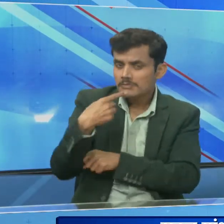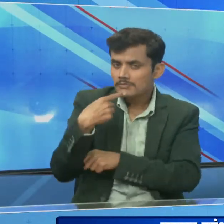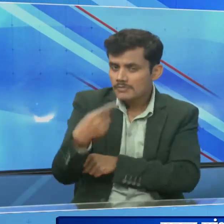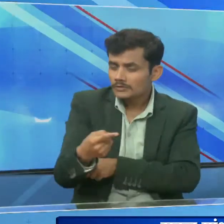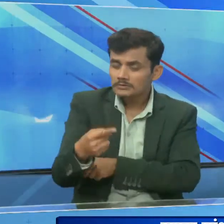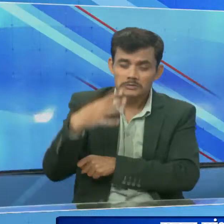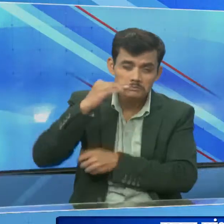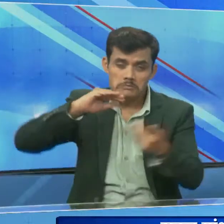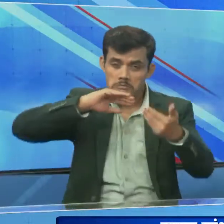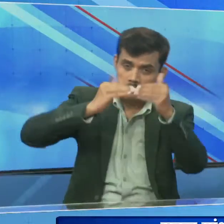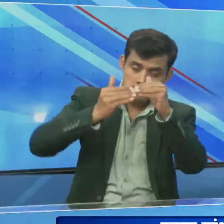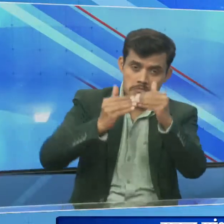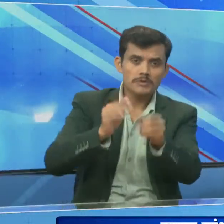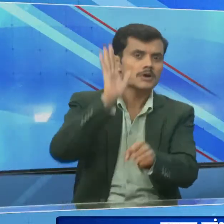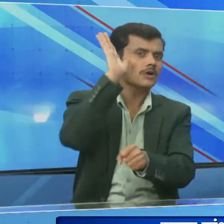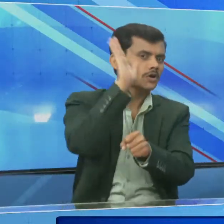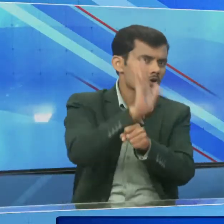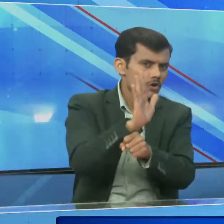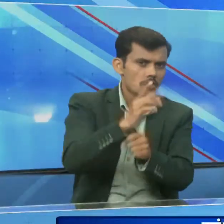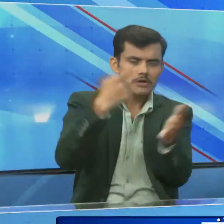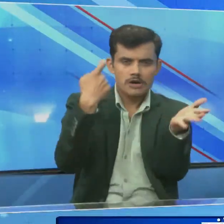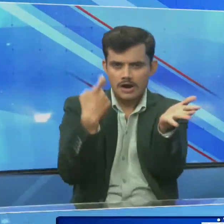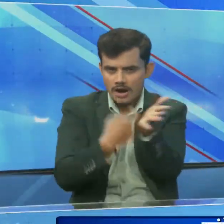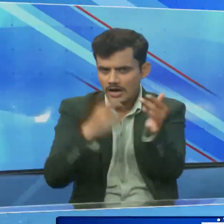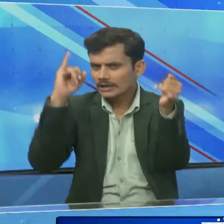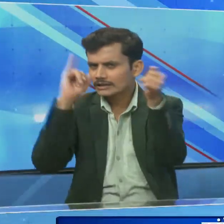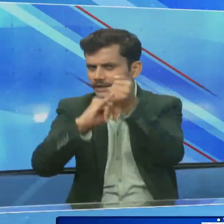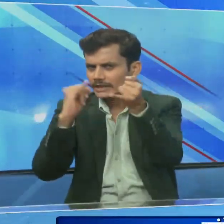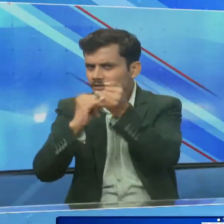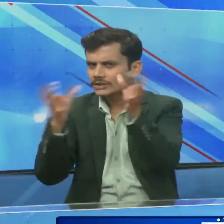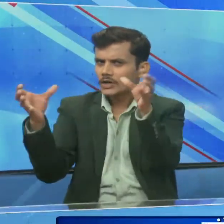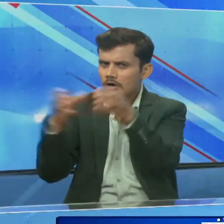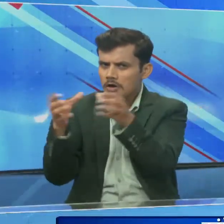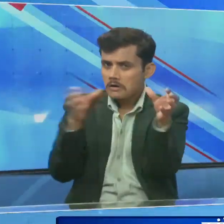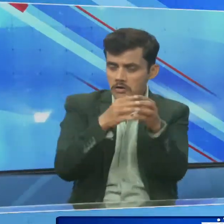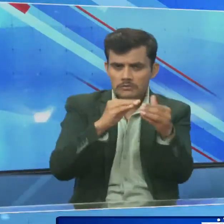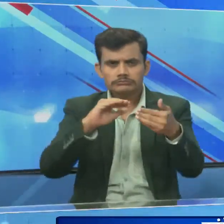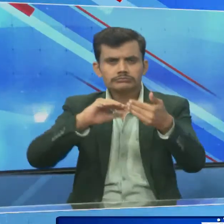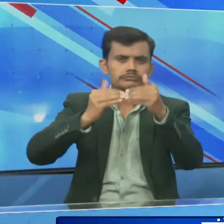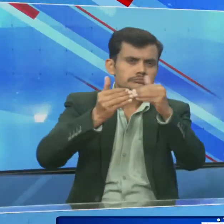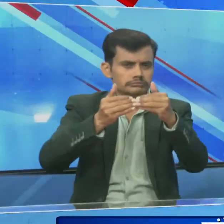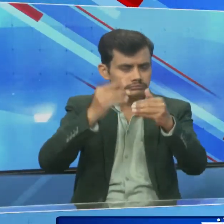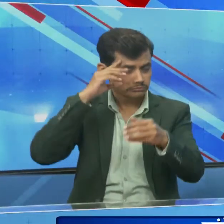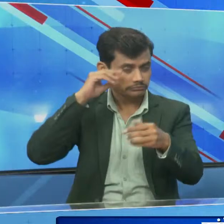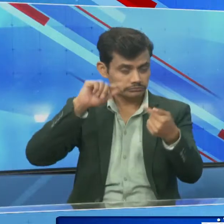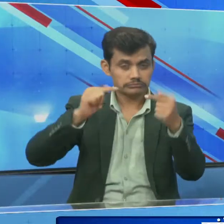लड़ाई कांग्रेस और आरएसएस की विचारधारा की है।